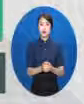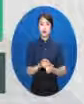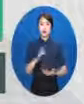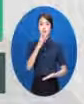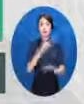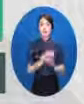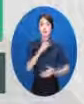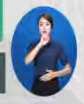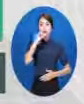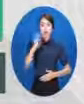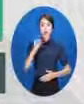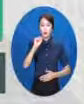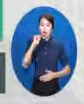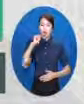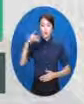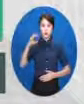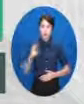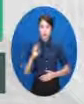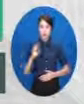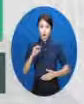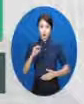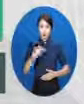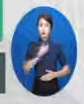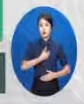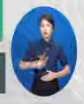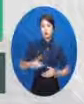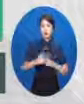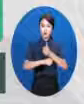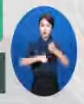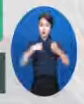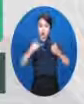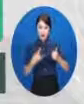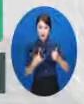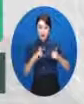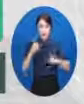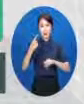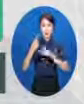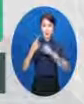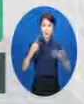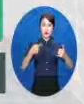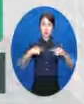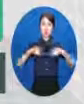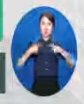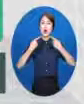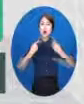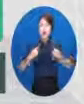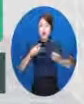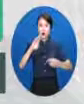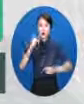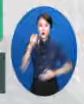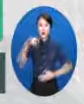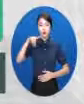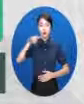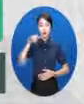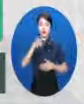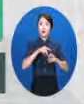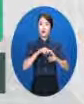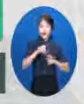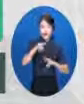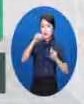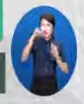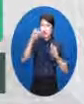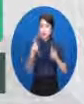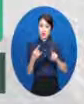천안시 쌍용삼동 주민자치위원회는 100여 명이 참석한 가운데 제1회 봉서산 사랑 맨발 걷기